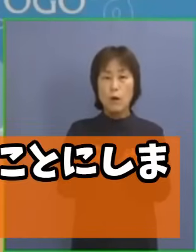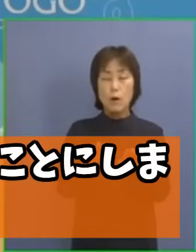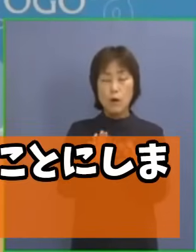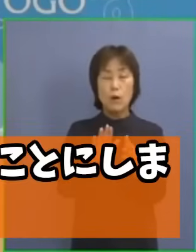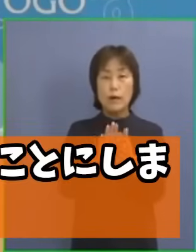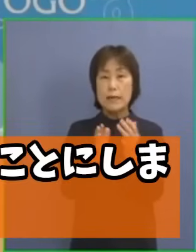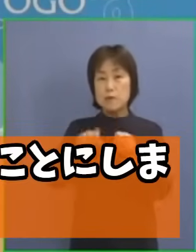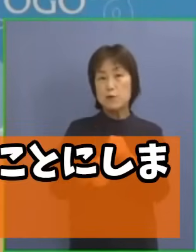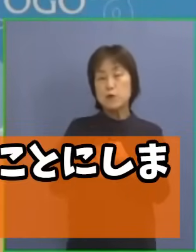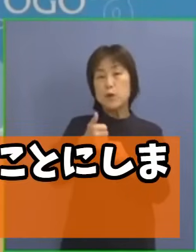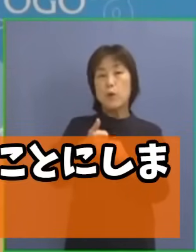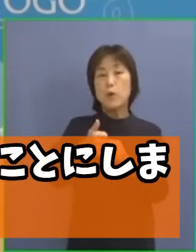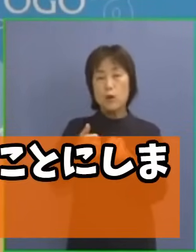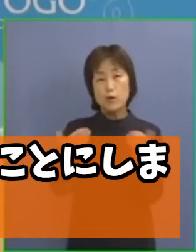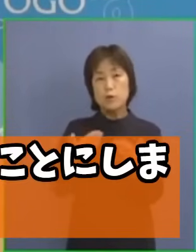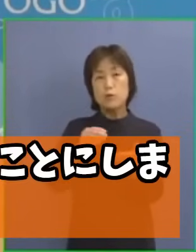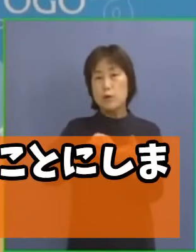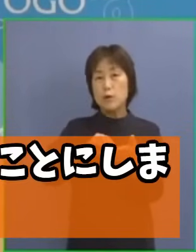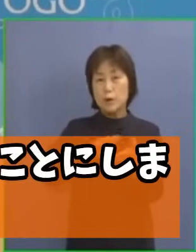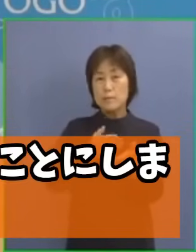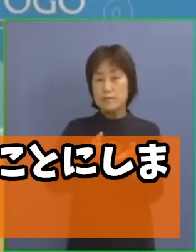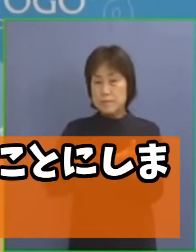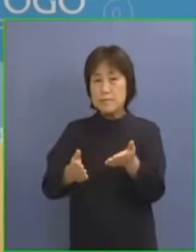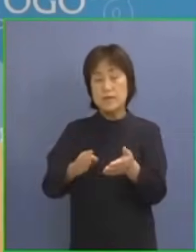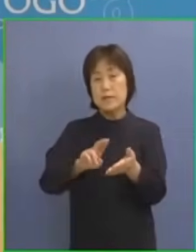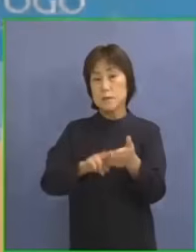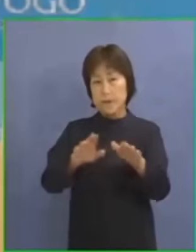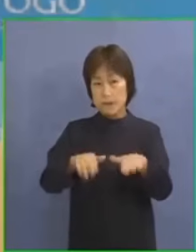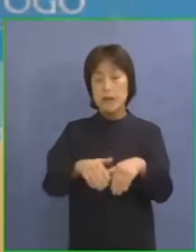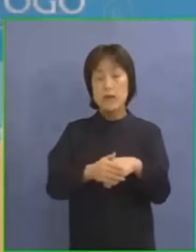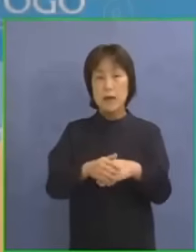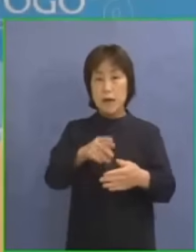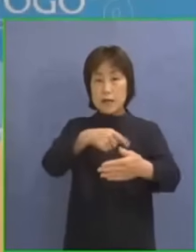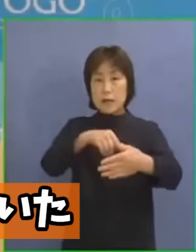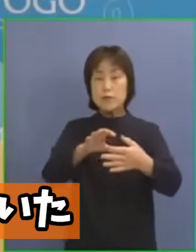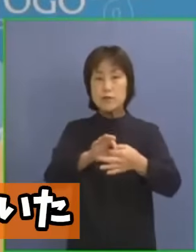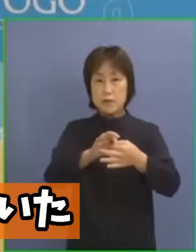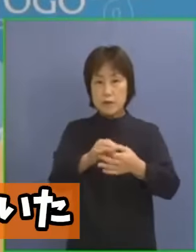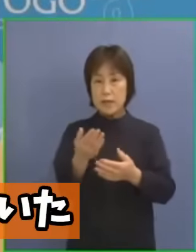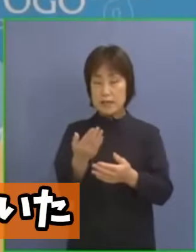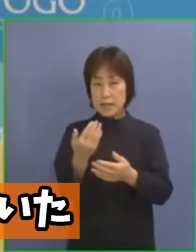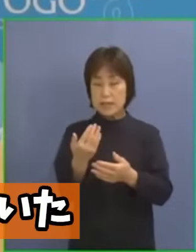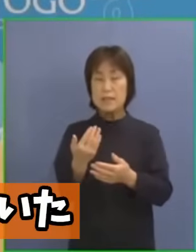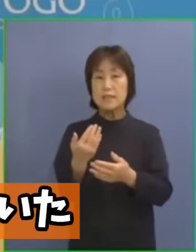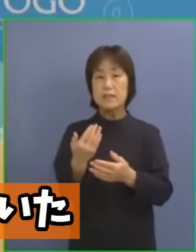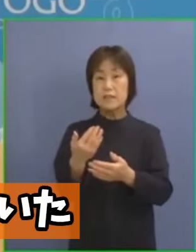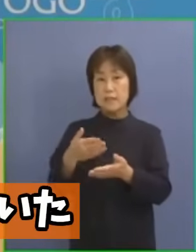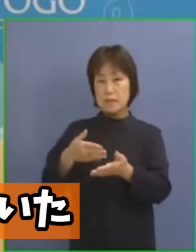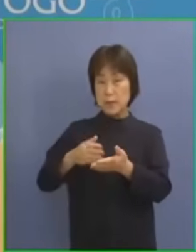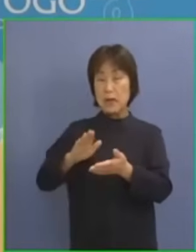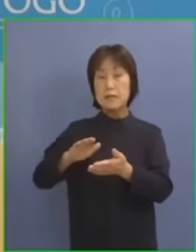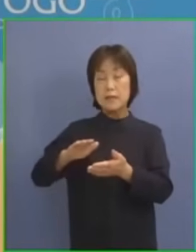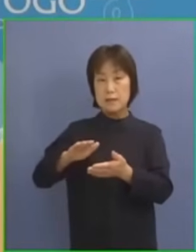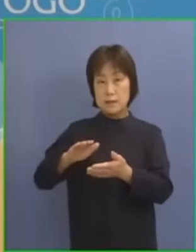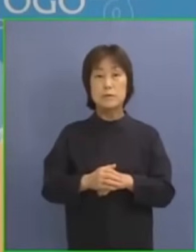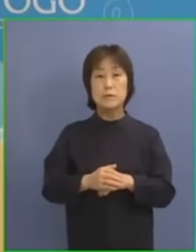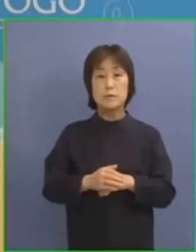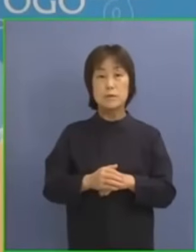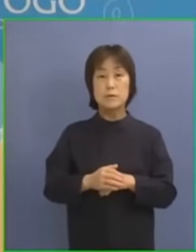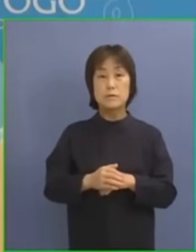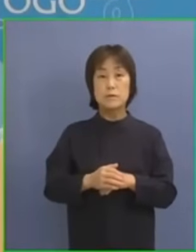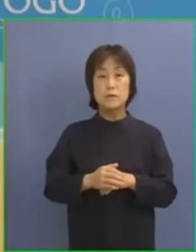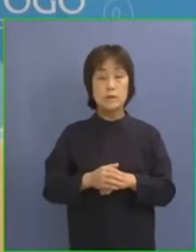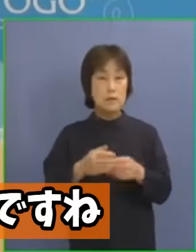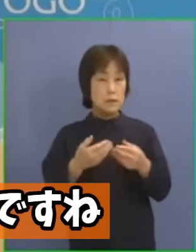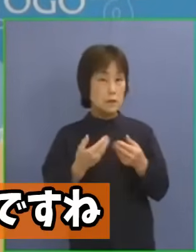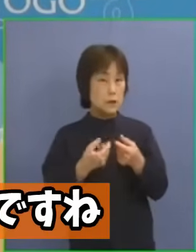の職を解かせていただくということにしました、内容については先ほど人事課からまあ説明させていただいたということになります。 詳しい